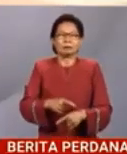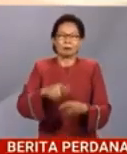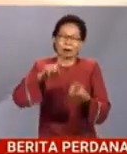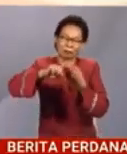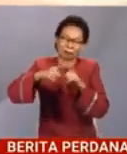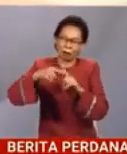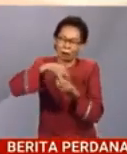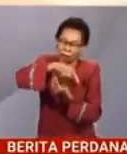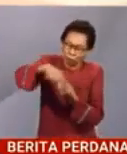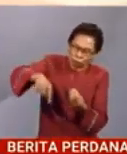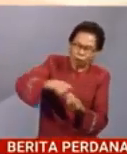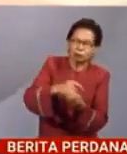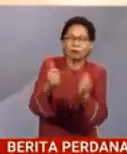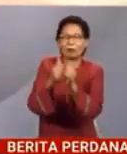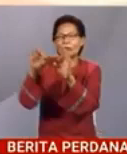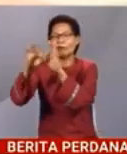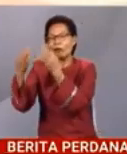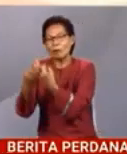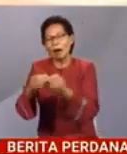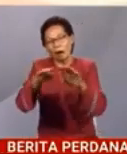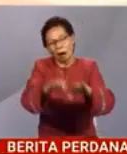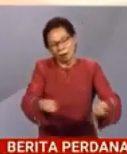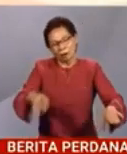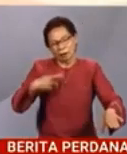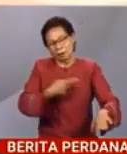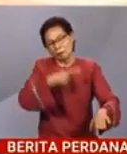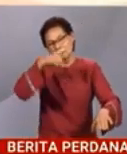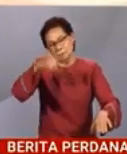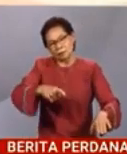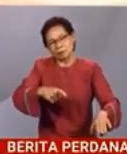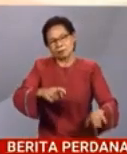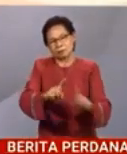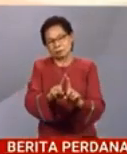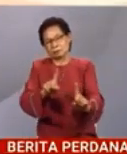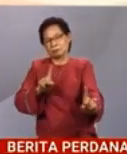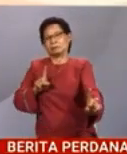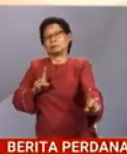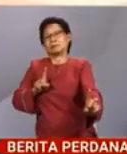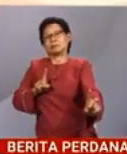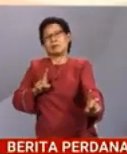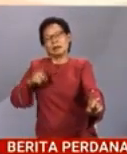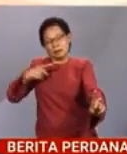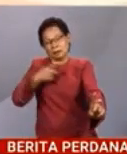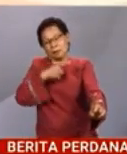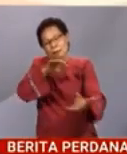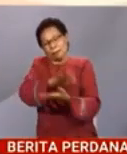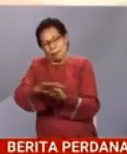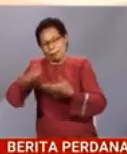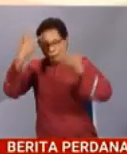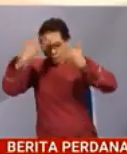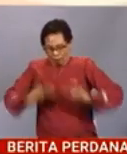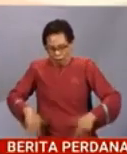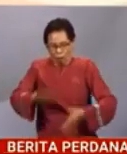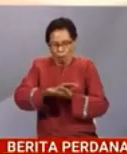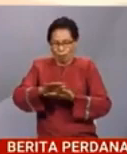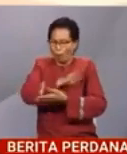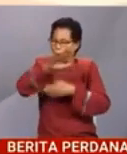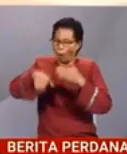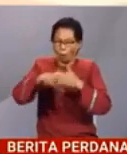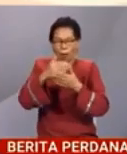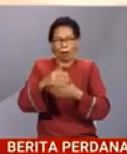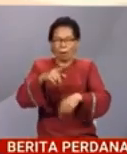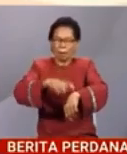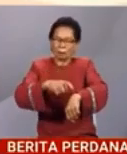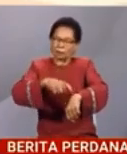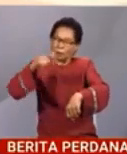sekeliling, malah dengan family sendirilah, dengan anak-anak. Kita memang kena ada penjarakan sosial lah. Kita kena bersih dulu kan diri semua. Memang take